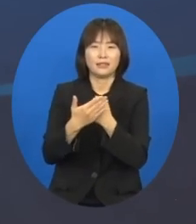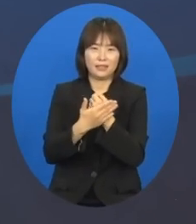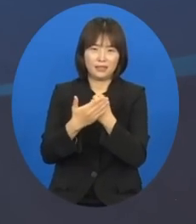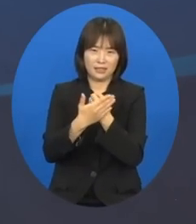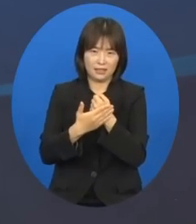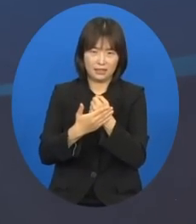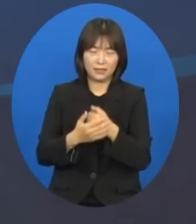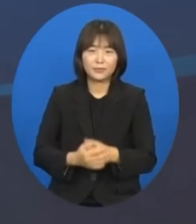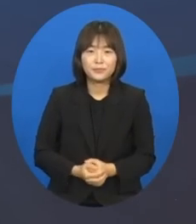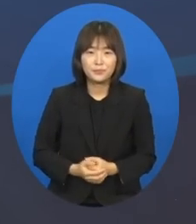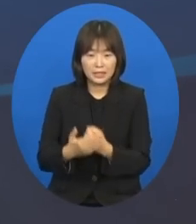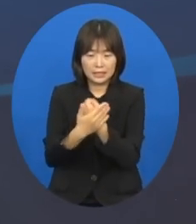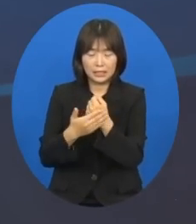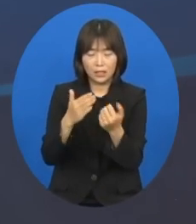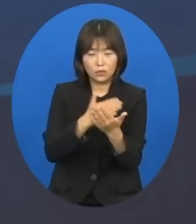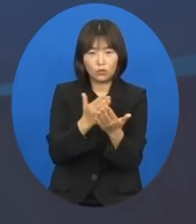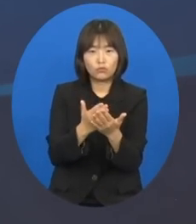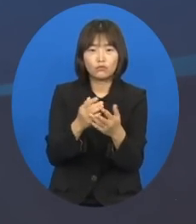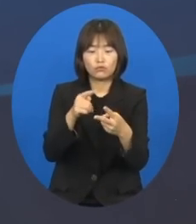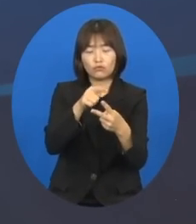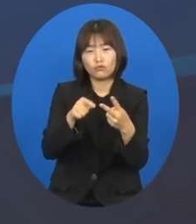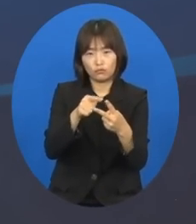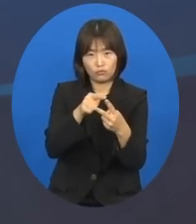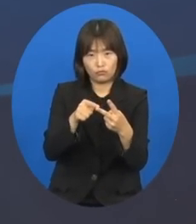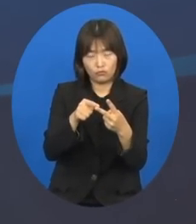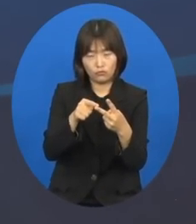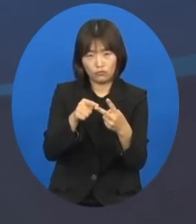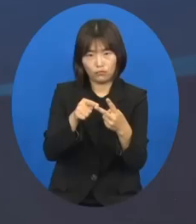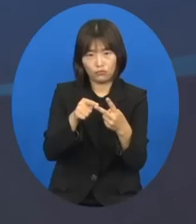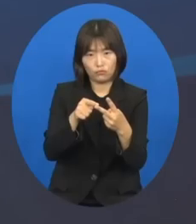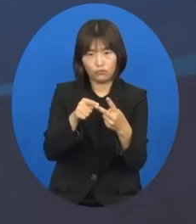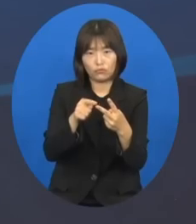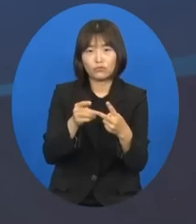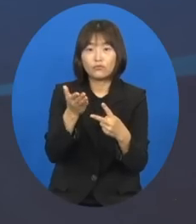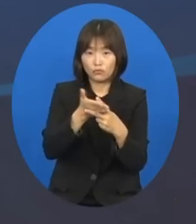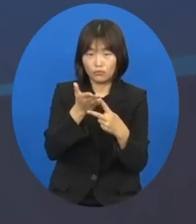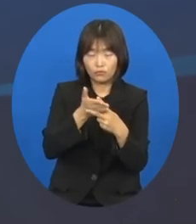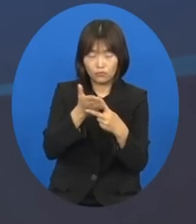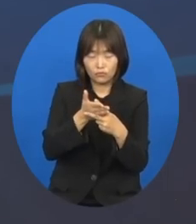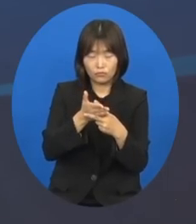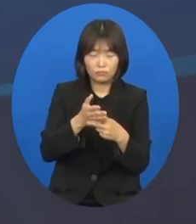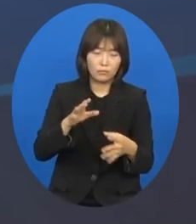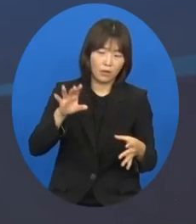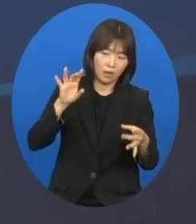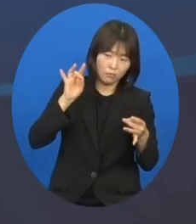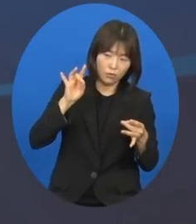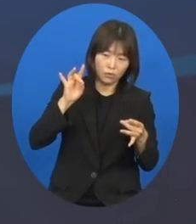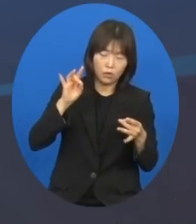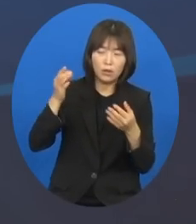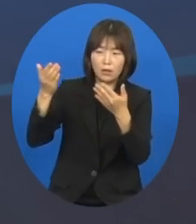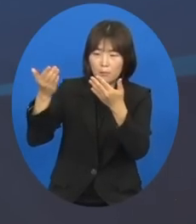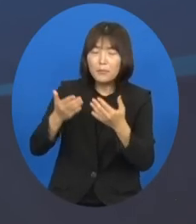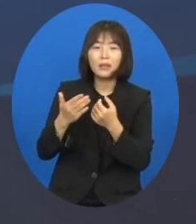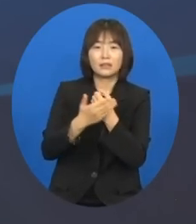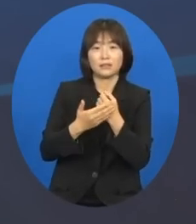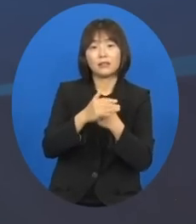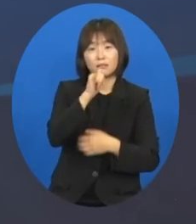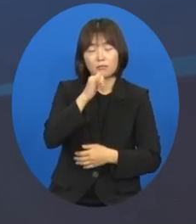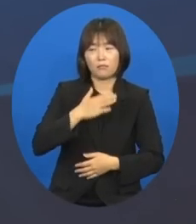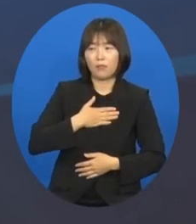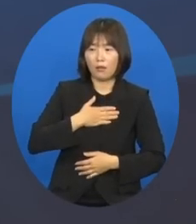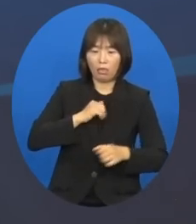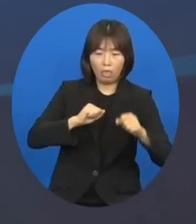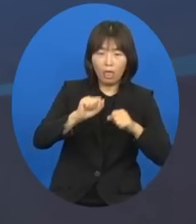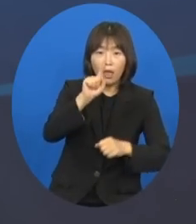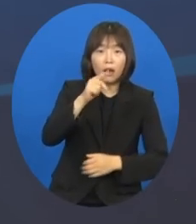여러분 은혜는 두 종류가 있어요 가만히 있어도 받는 은혜가 있습니다 가만 나는 아무것도 안